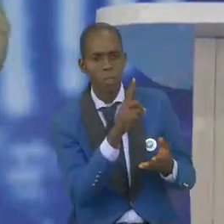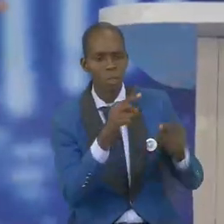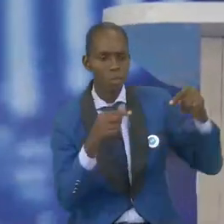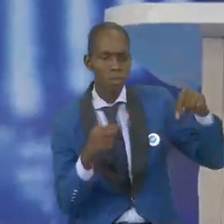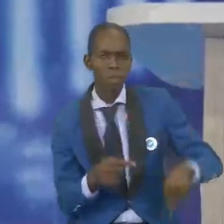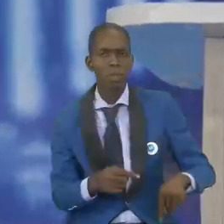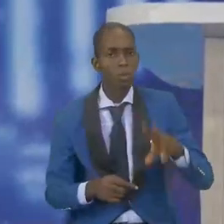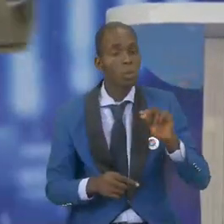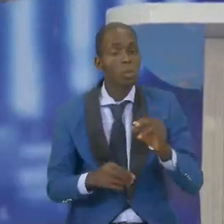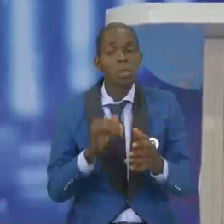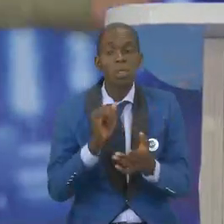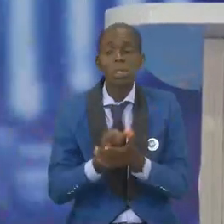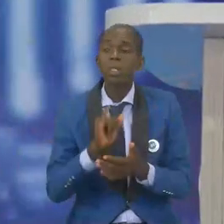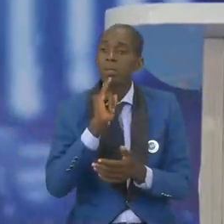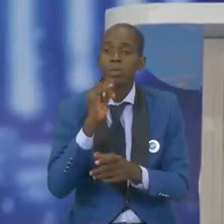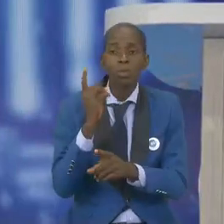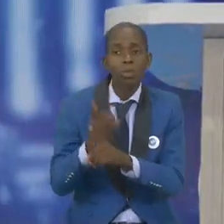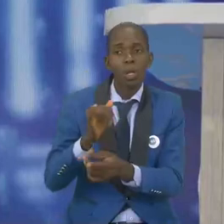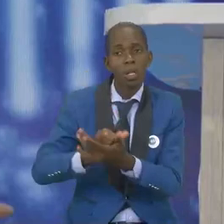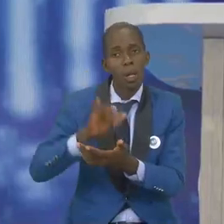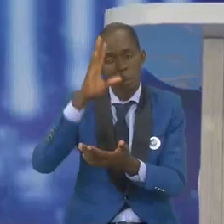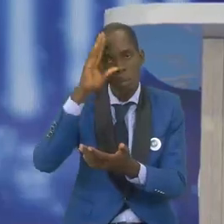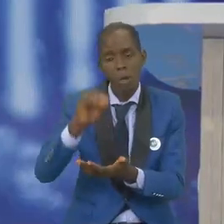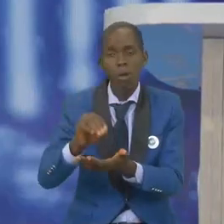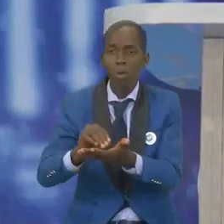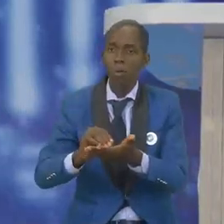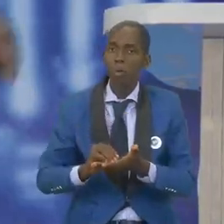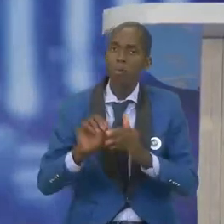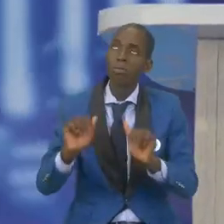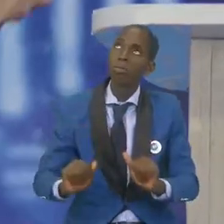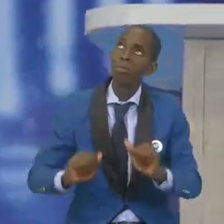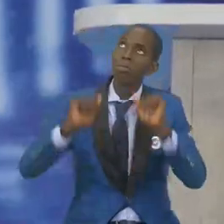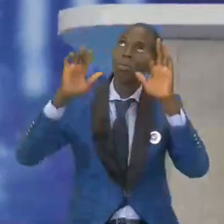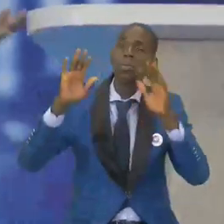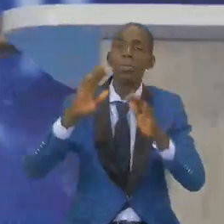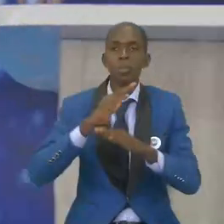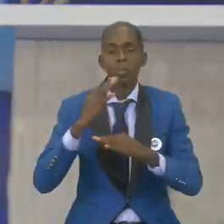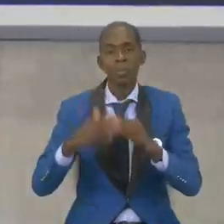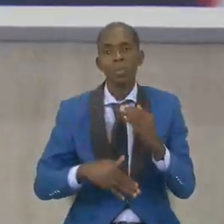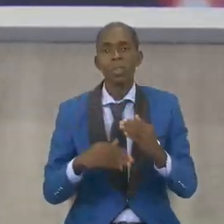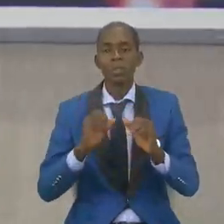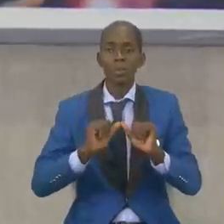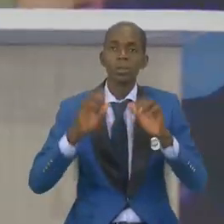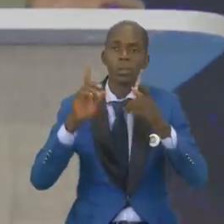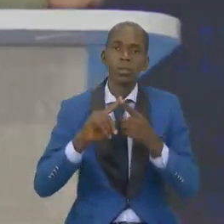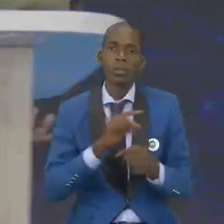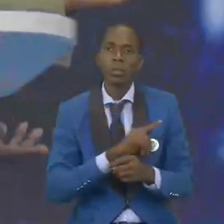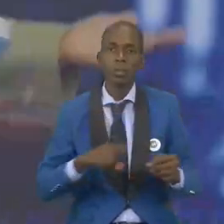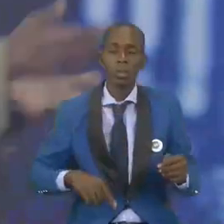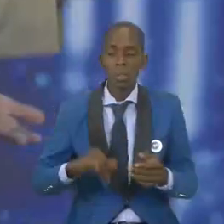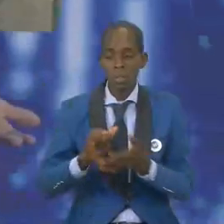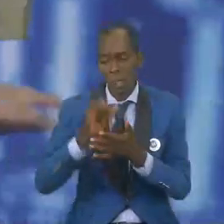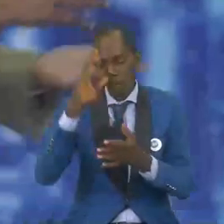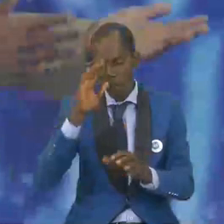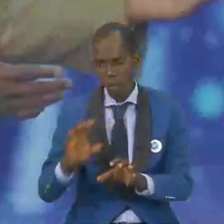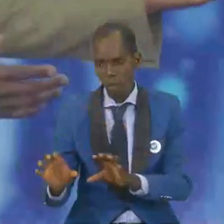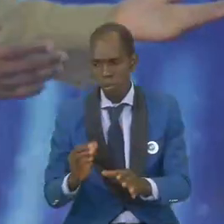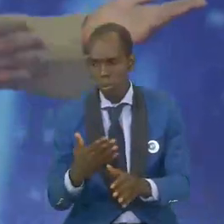saint parce qu'il voulait rabaisser qui que ce soit. C'était simplement sa dévotion au Dieu du